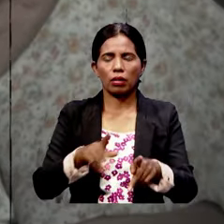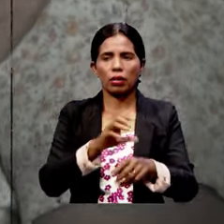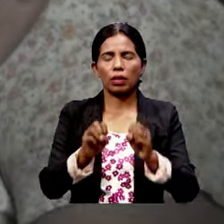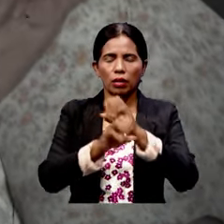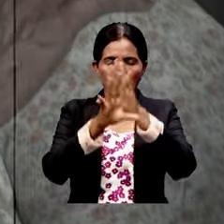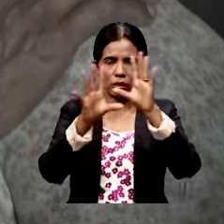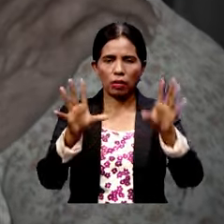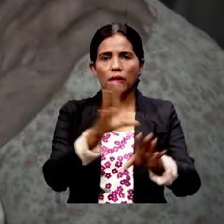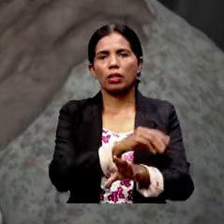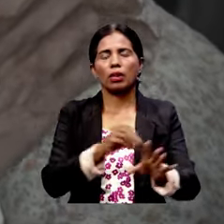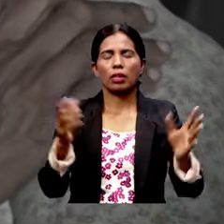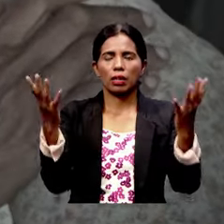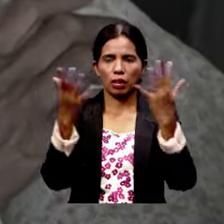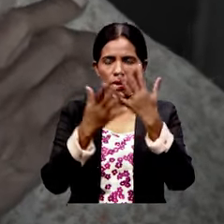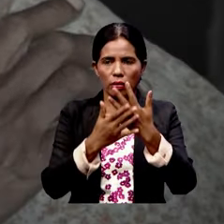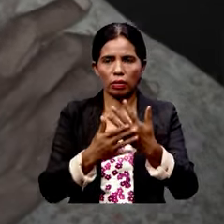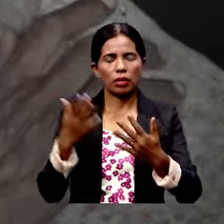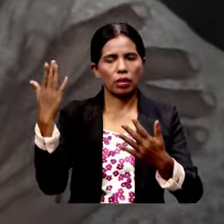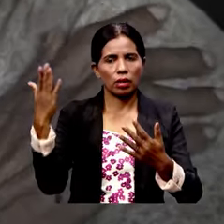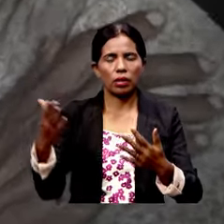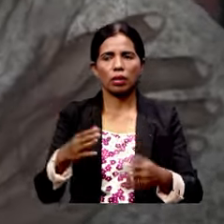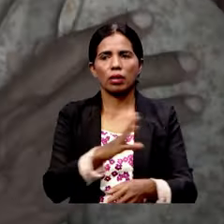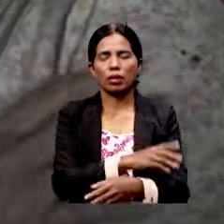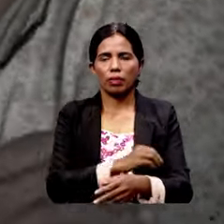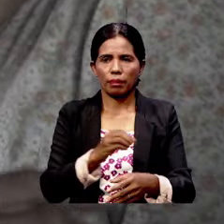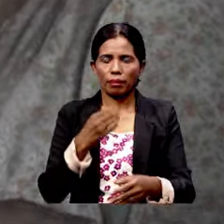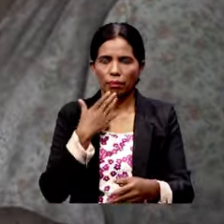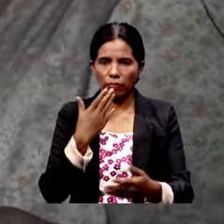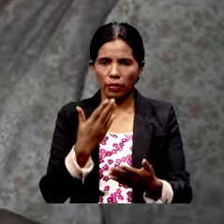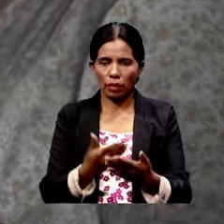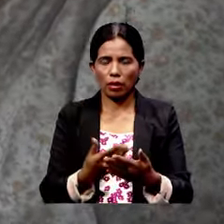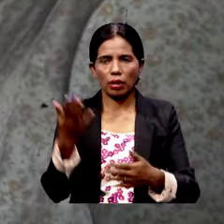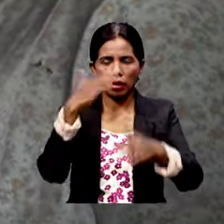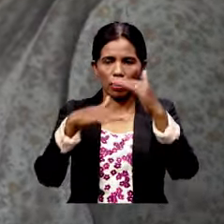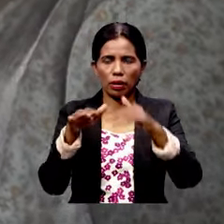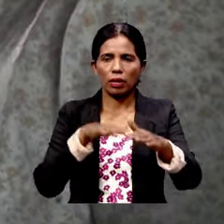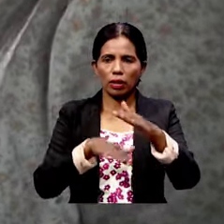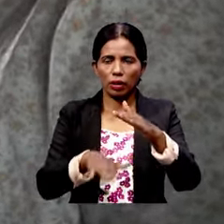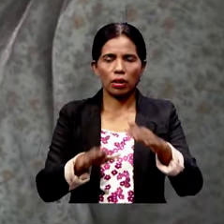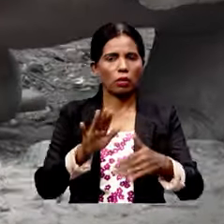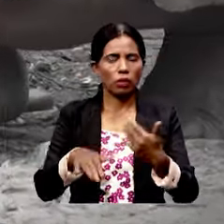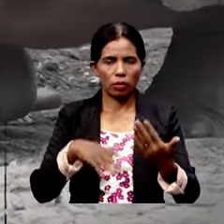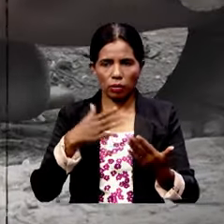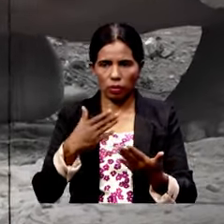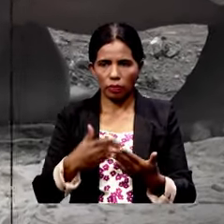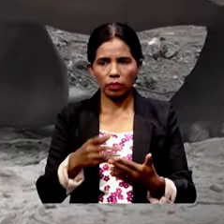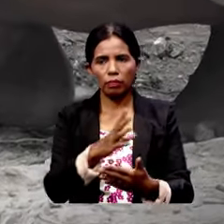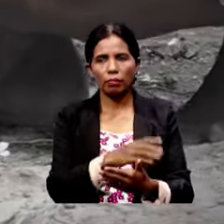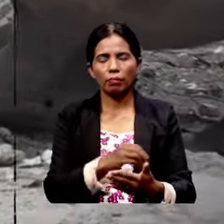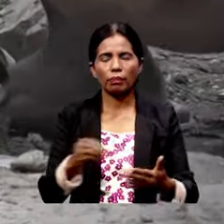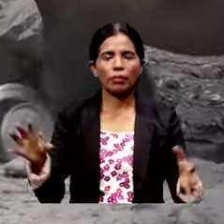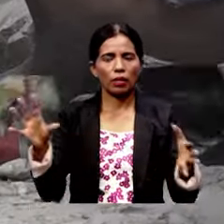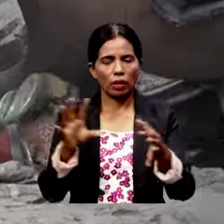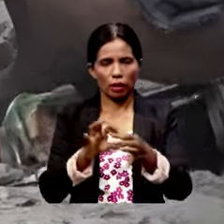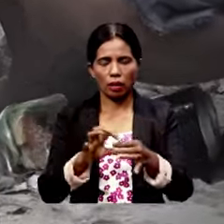no iha na kuku, iha muru no iha midar, iha laleiha no iha rai, hirak ne hotu interligado ba